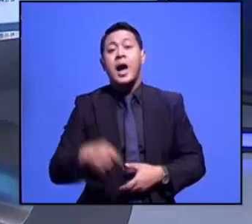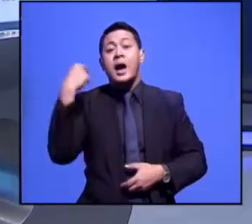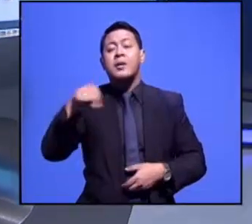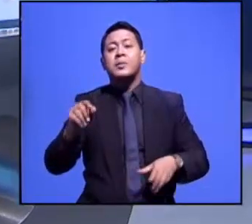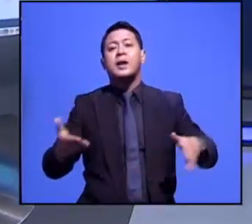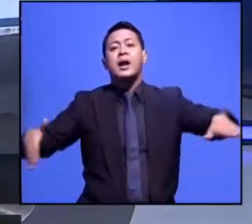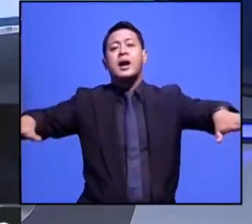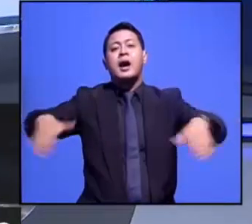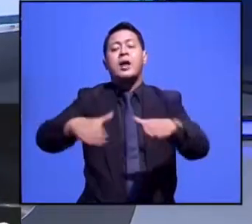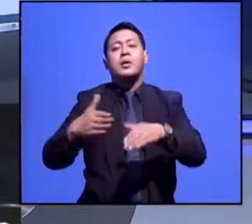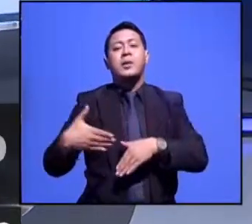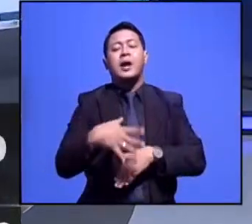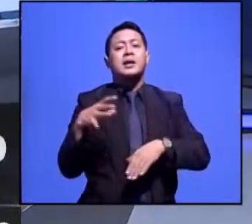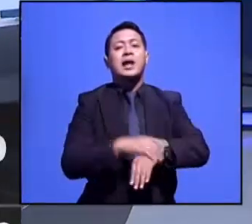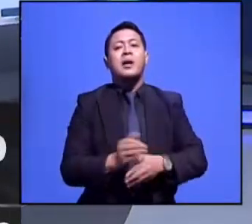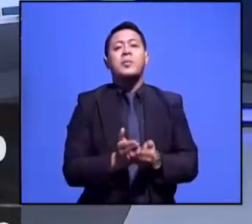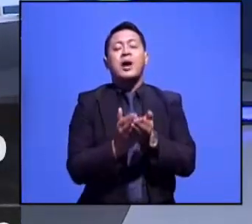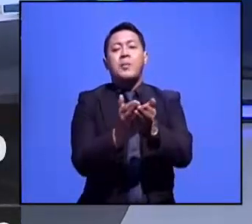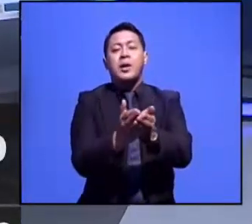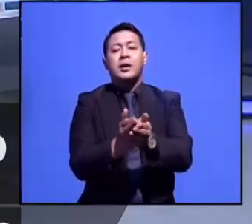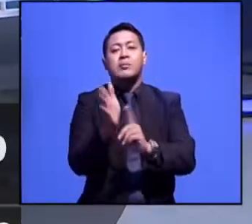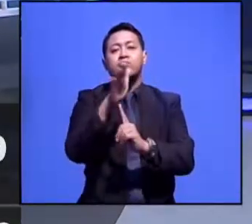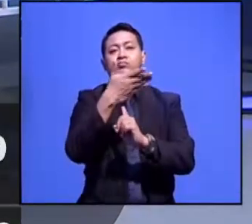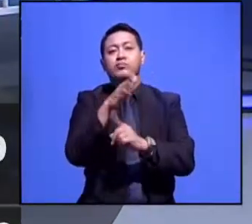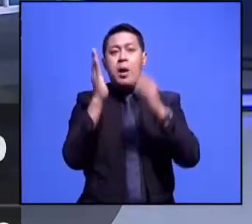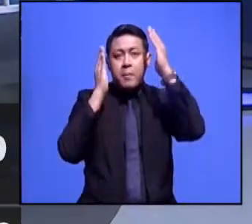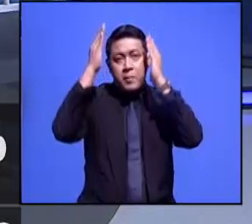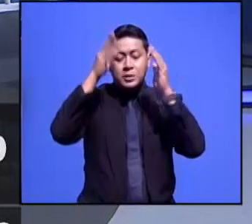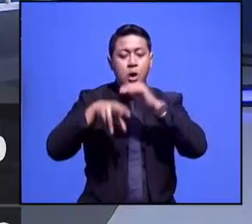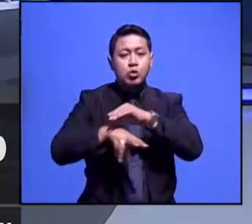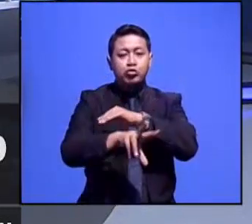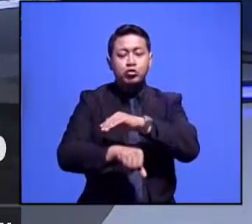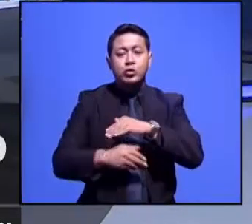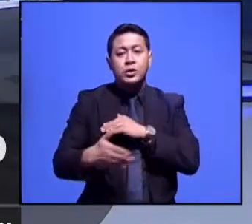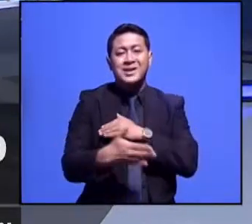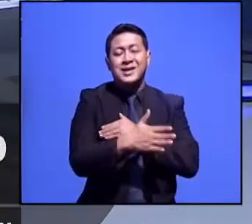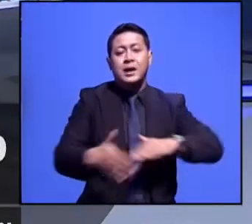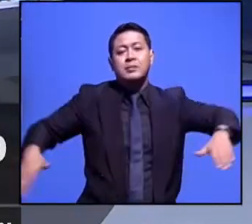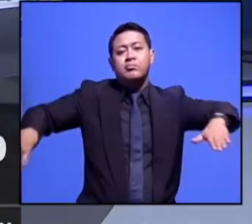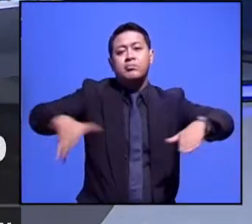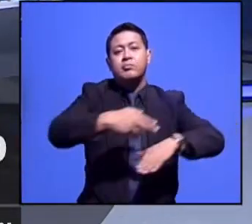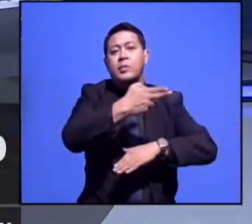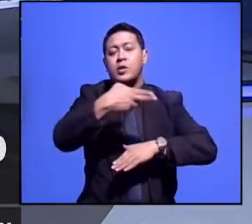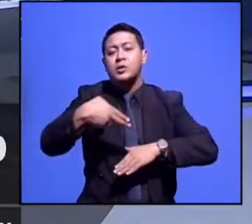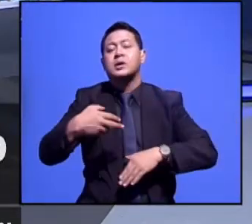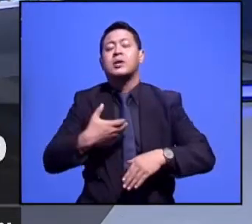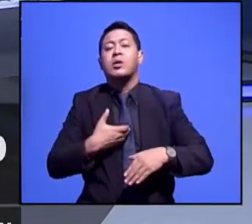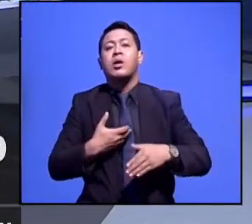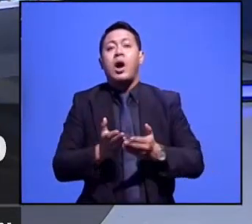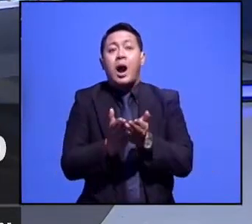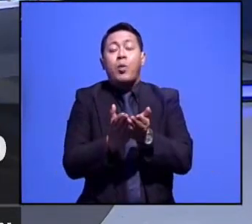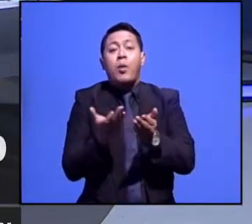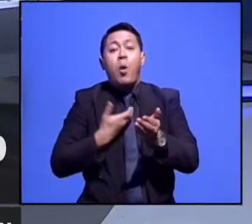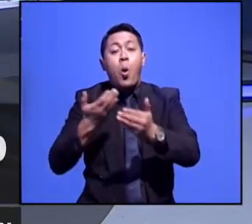Kementerian Kelautan dan Perikanan menangkap kapal ikan berbendera Malaysia yang mencuri ikan di perairan Indonesia. Saat hendak ditangkap, kapal